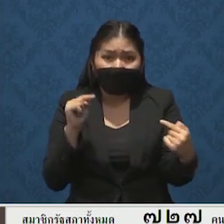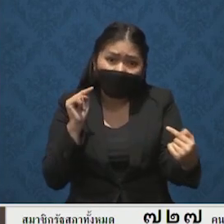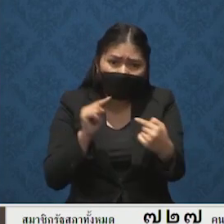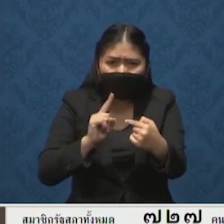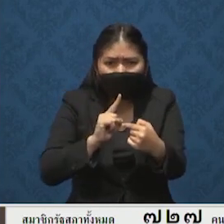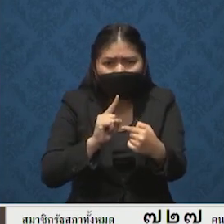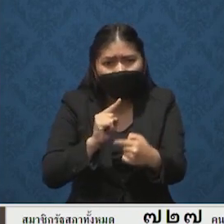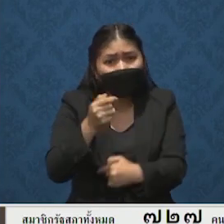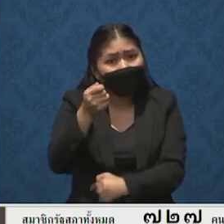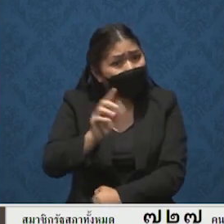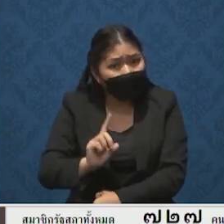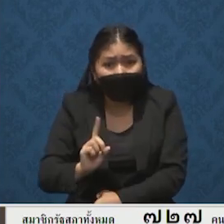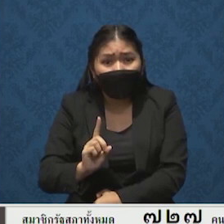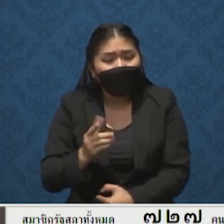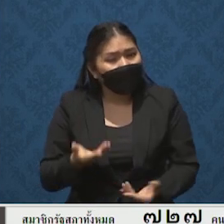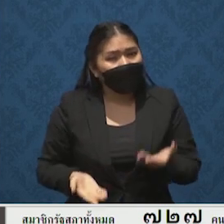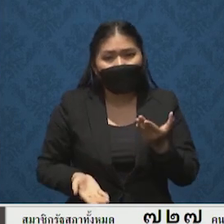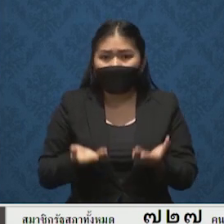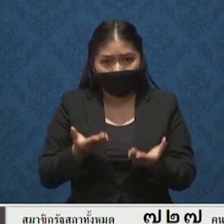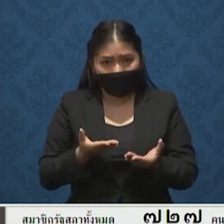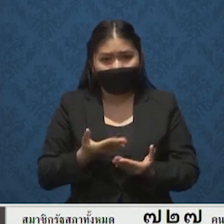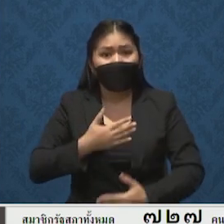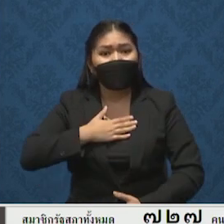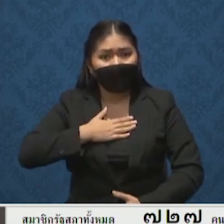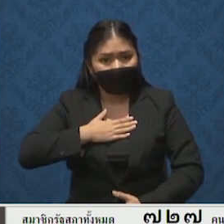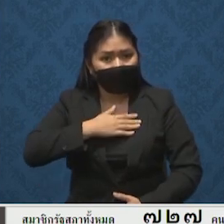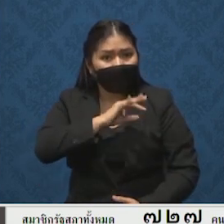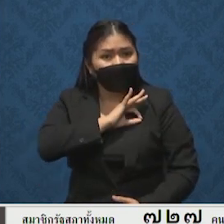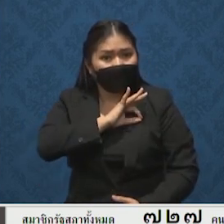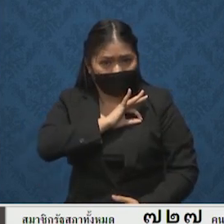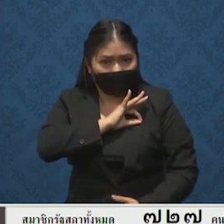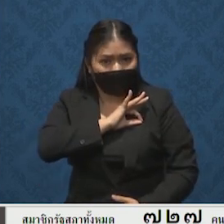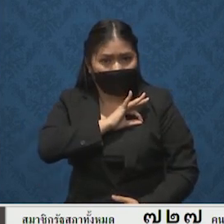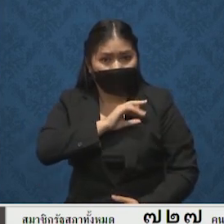ามในฐานะสมาชิกรัฐสภาคนหนึ่ง